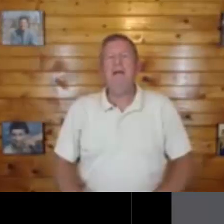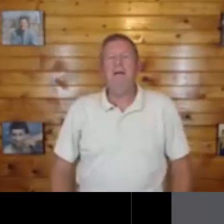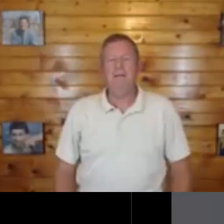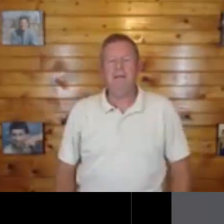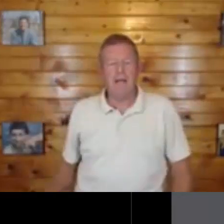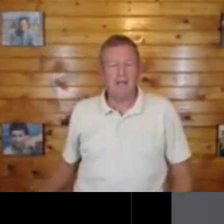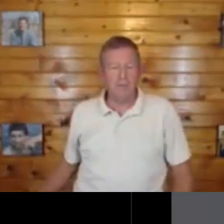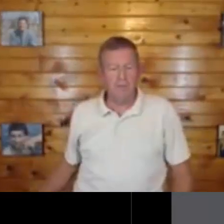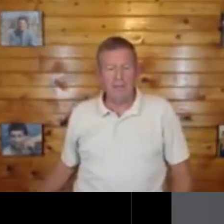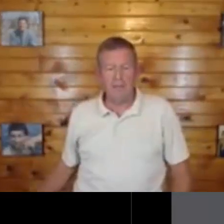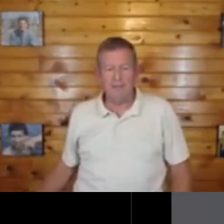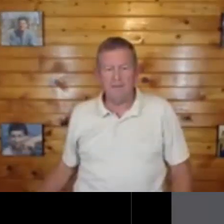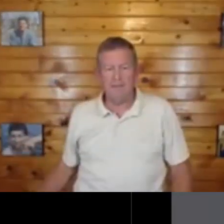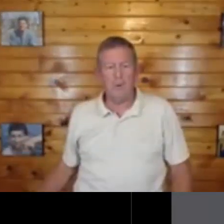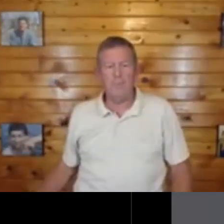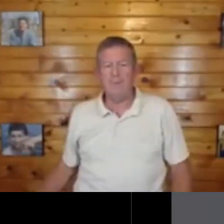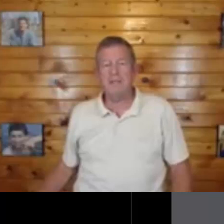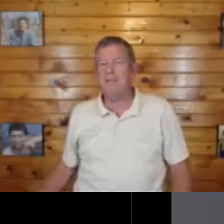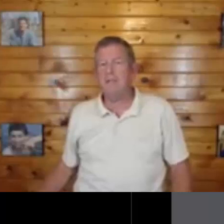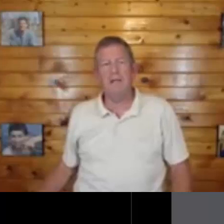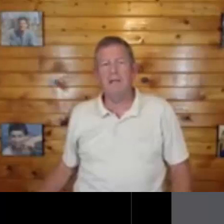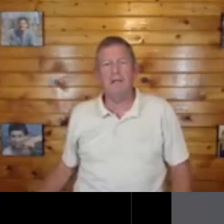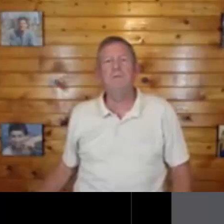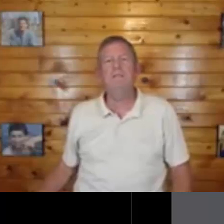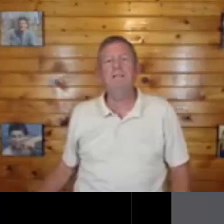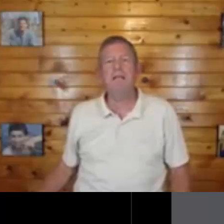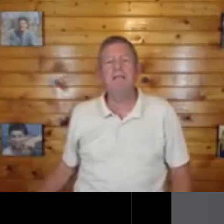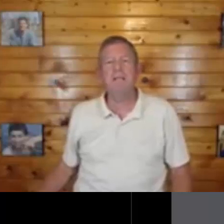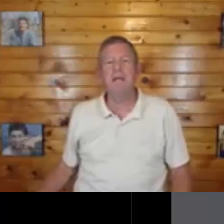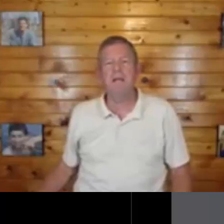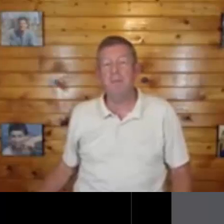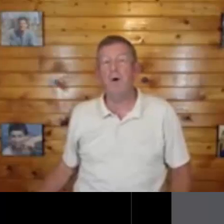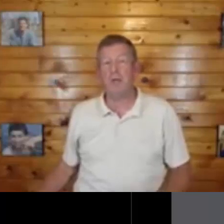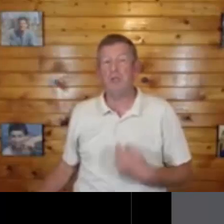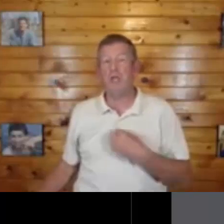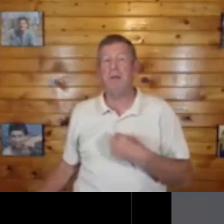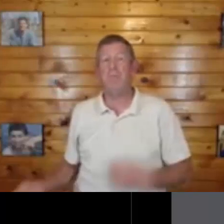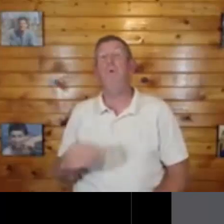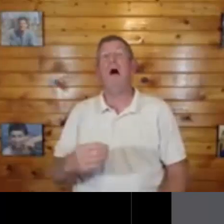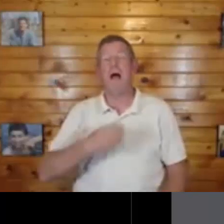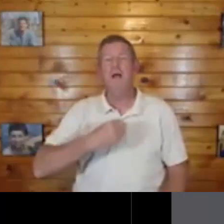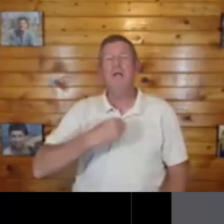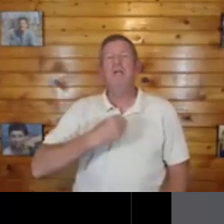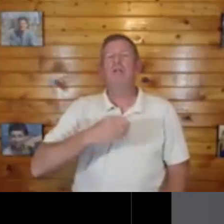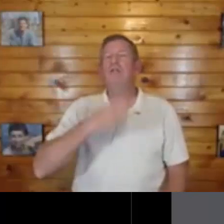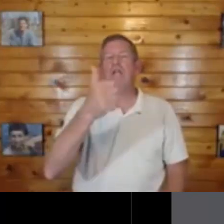préparer les repas mexicains, la cuisine mexicaine. Et moi, j'aime,